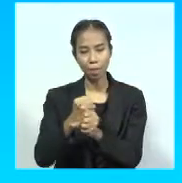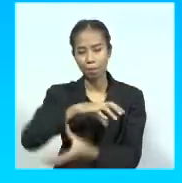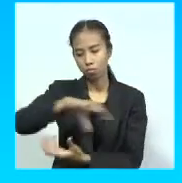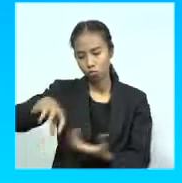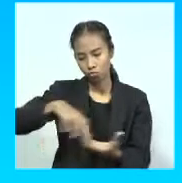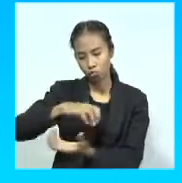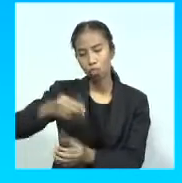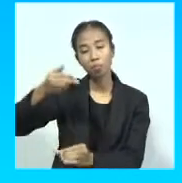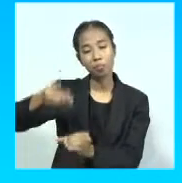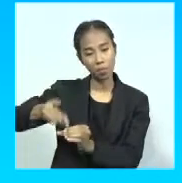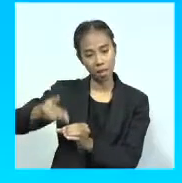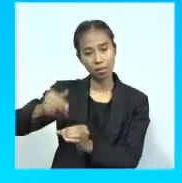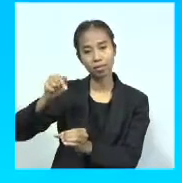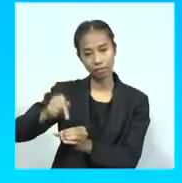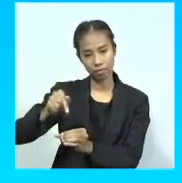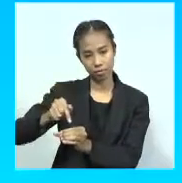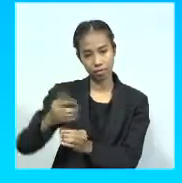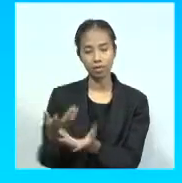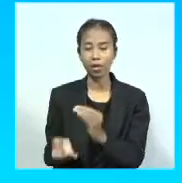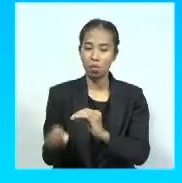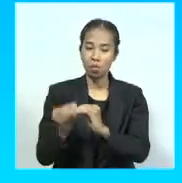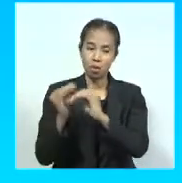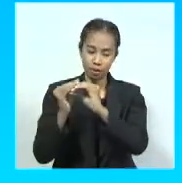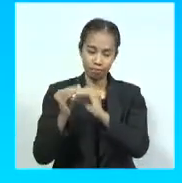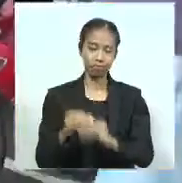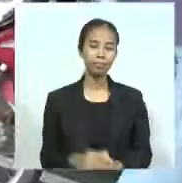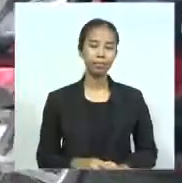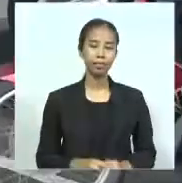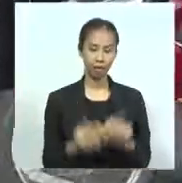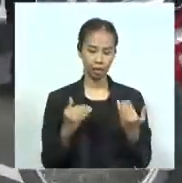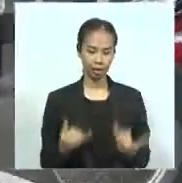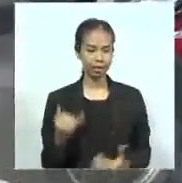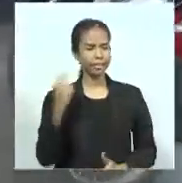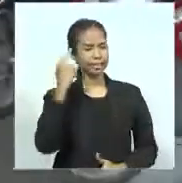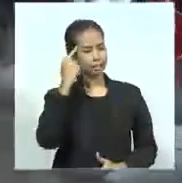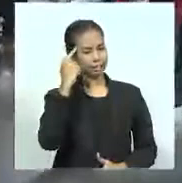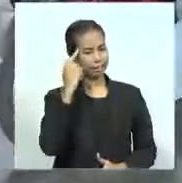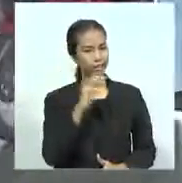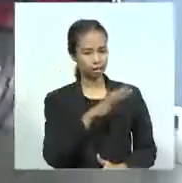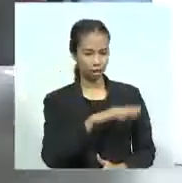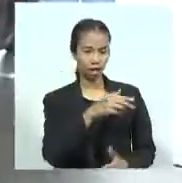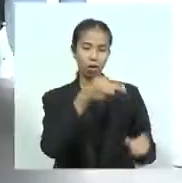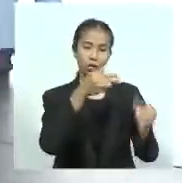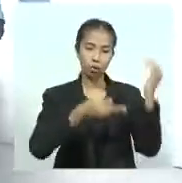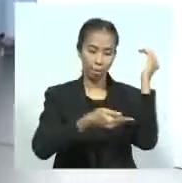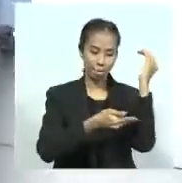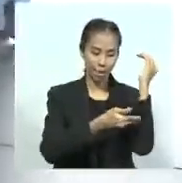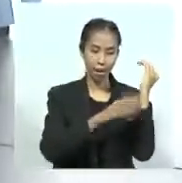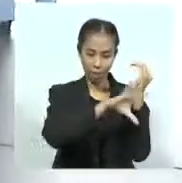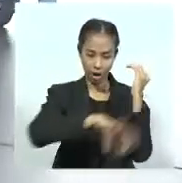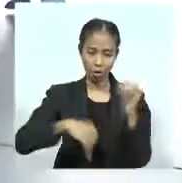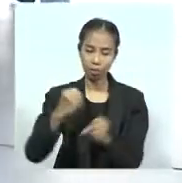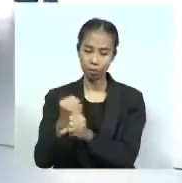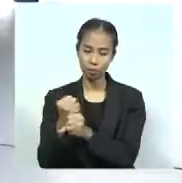ลในน้ำมันดีเซลหมุนเร็วในสัดส่วนสูงที่สุดนี้เนี่ยนะคะจะสามารถใช้น้ำมันปาล์มดิบในน้ำมันดีเซลหมุน